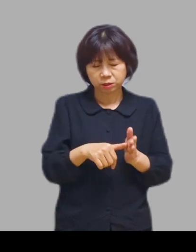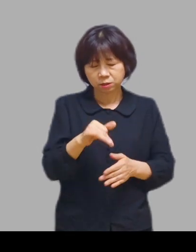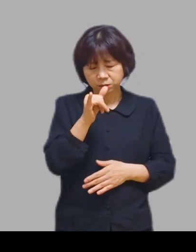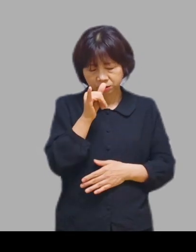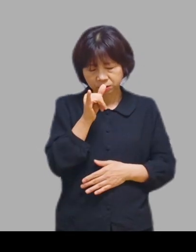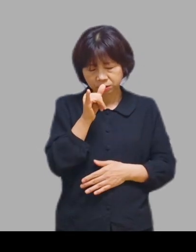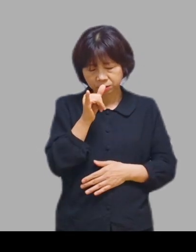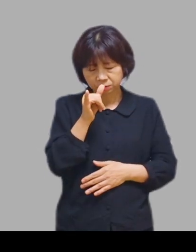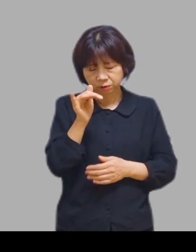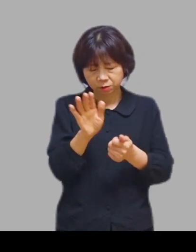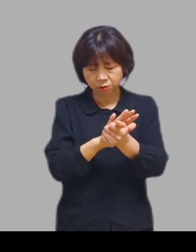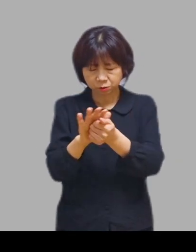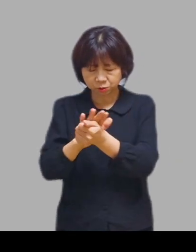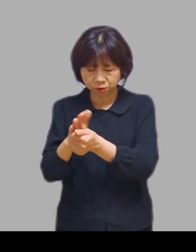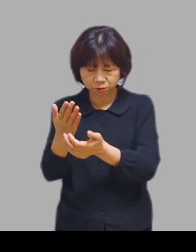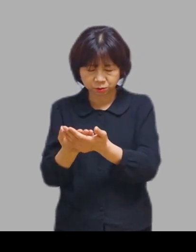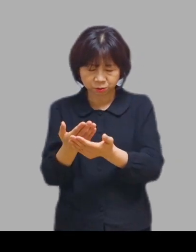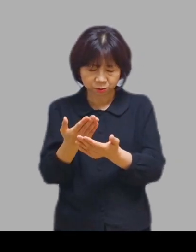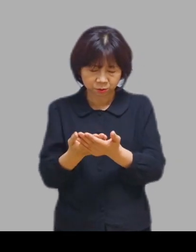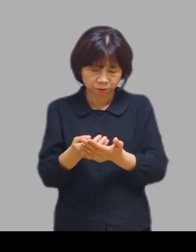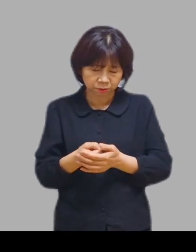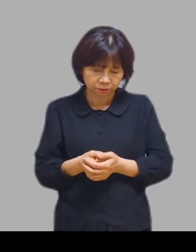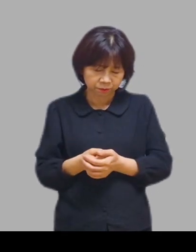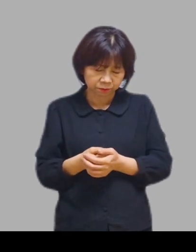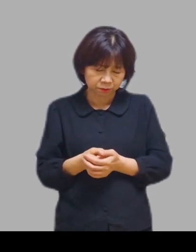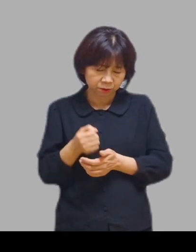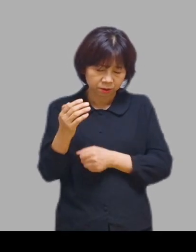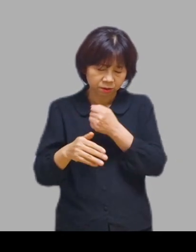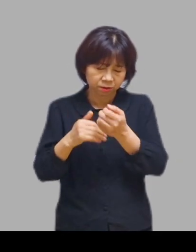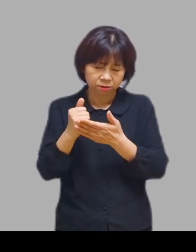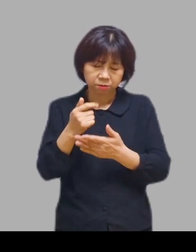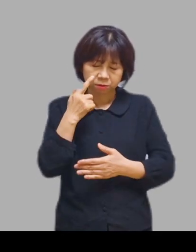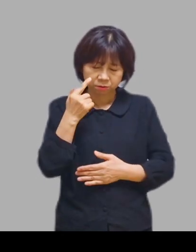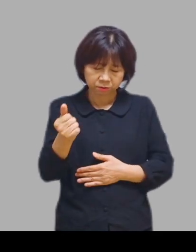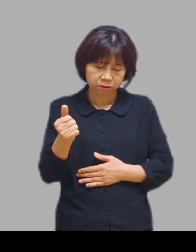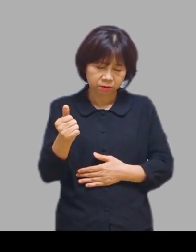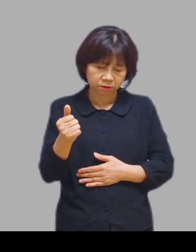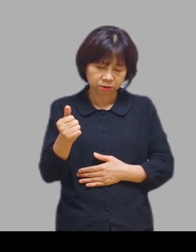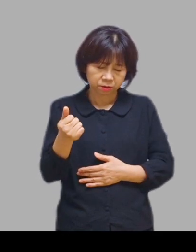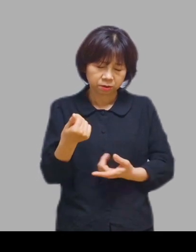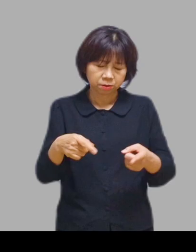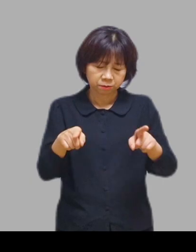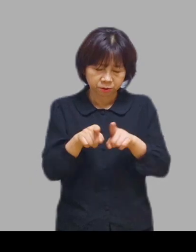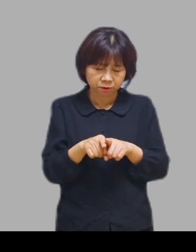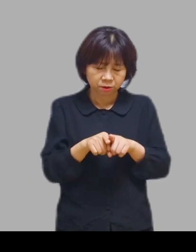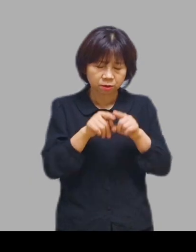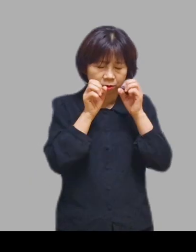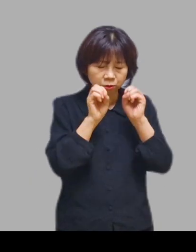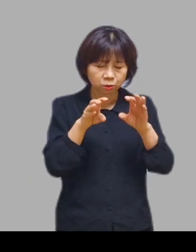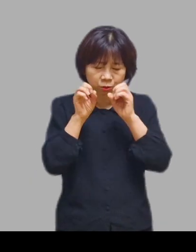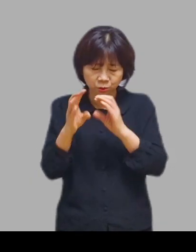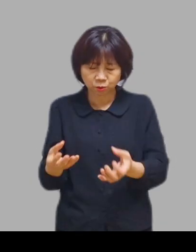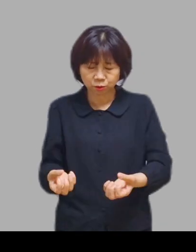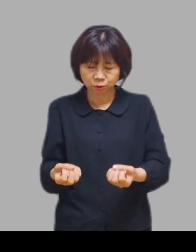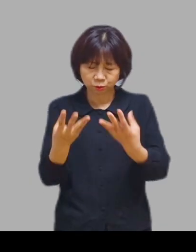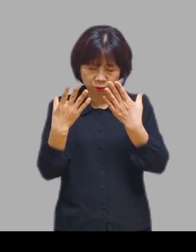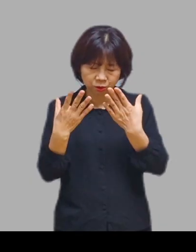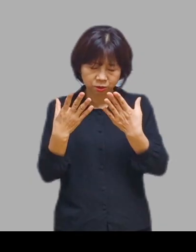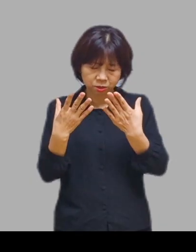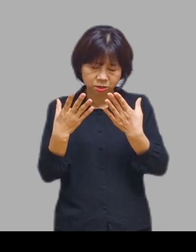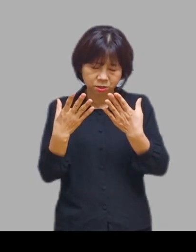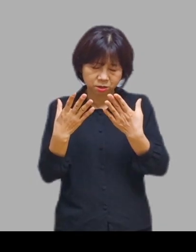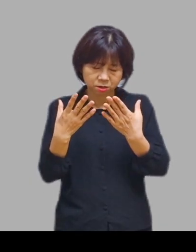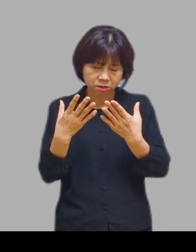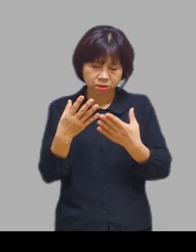분들도 하나님이 위로하여 주시옵소서. 하나님 아버지, 투게더 전도 축제를 하고 있습니다. 우리가 할 줄